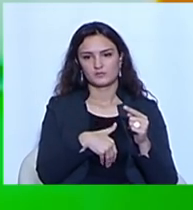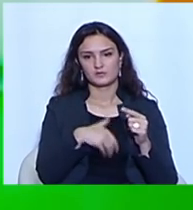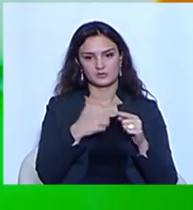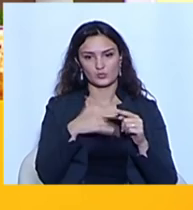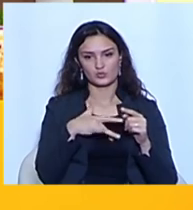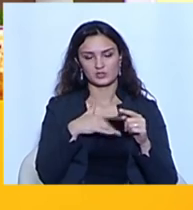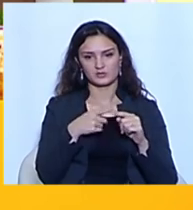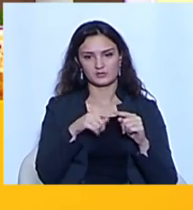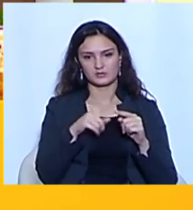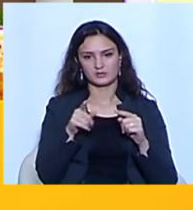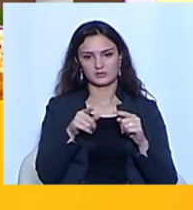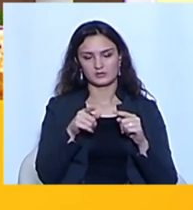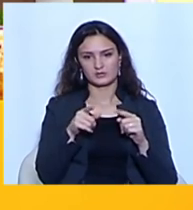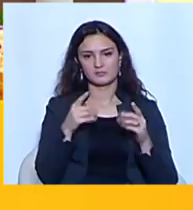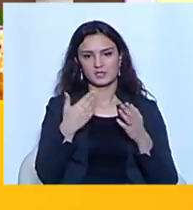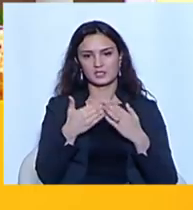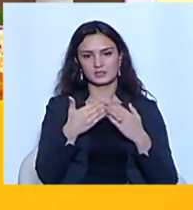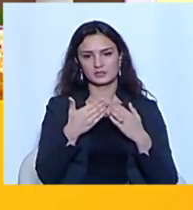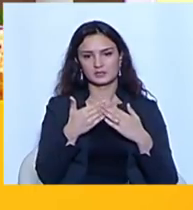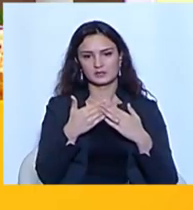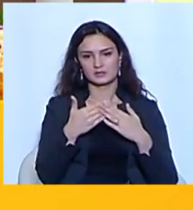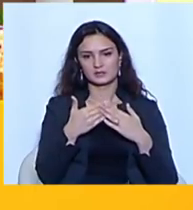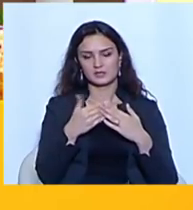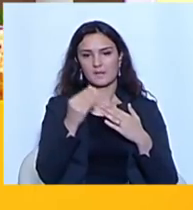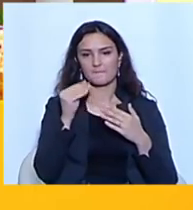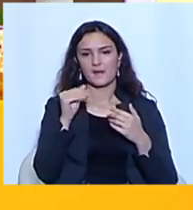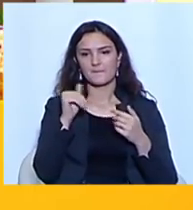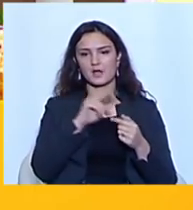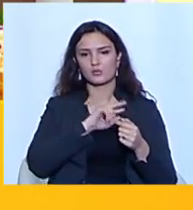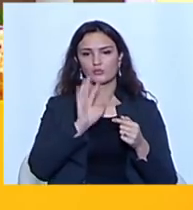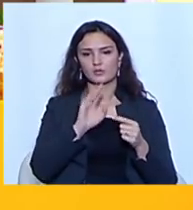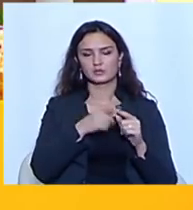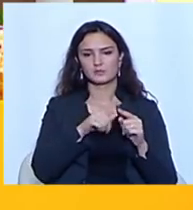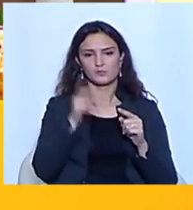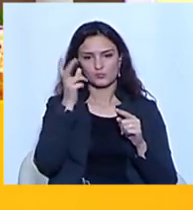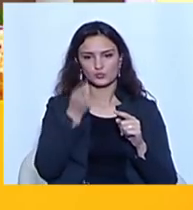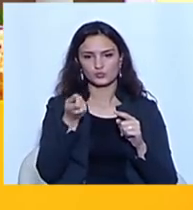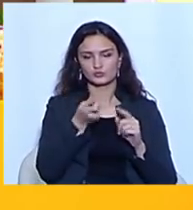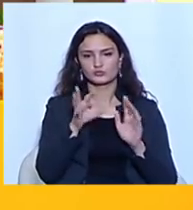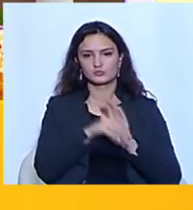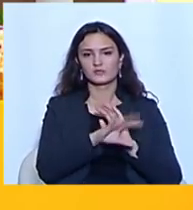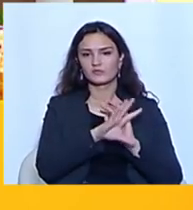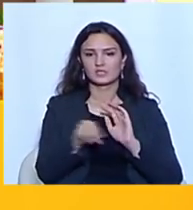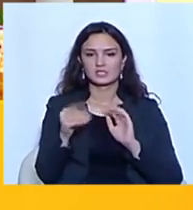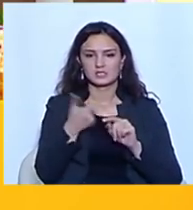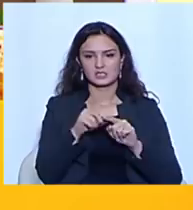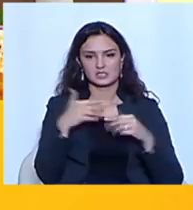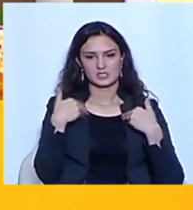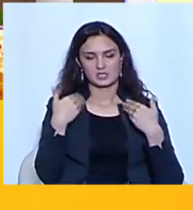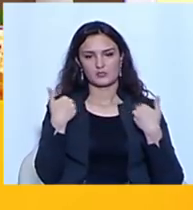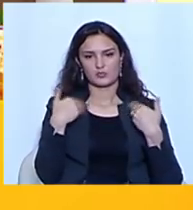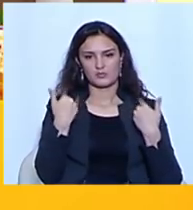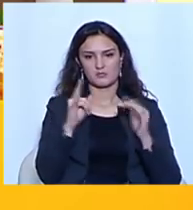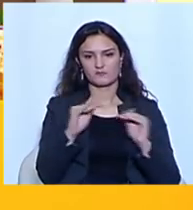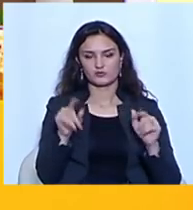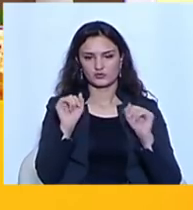ჯანმრთელობა განსაზღვრავს იმუნიტეტსაც. მაგალითად, ფაფები არ უყვართ, ამბობენ. ამ დროს ბურღულეულში შემავალი ყველა ნივთიერება ძალიან ჭირდება ბავშვებს.